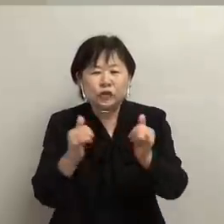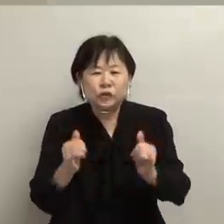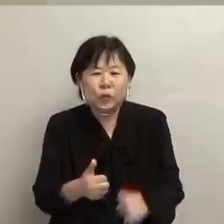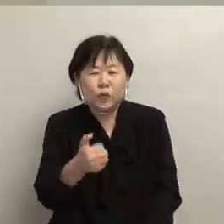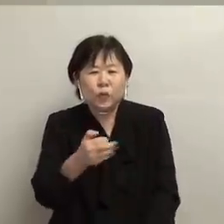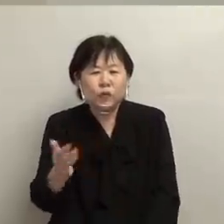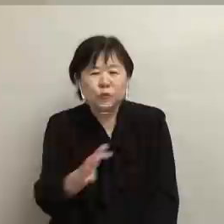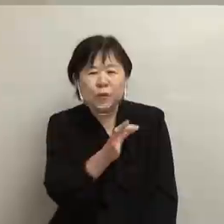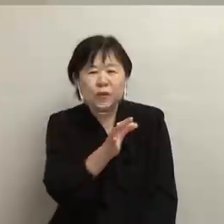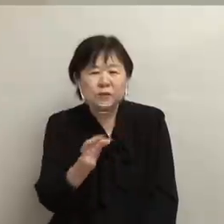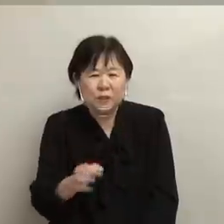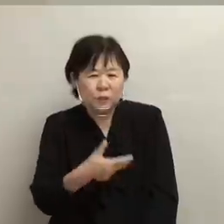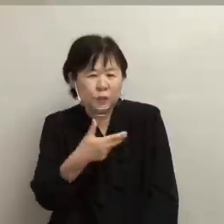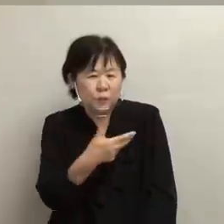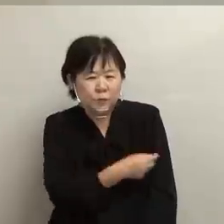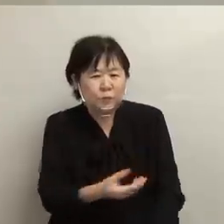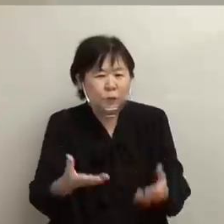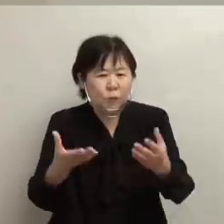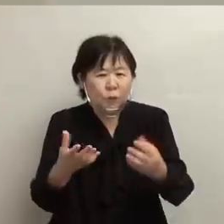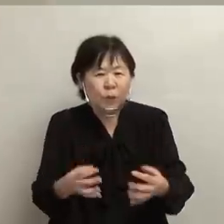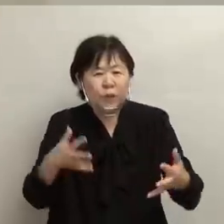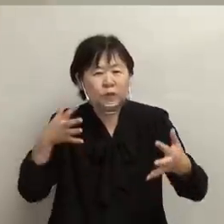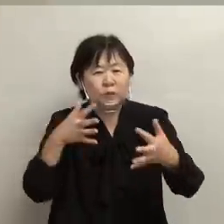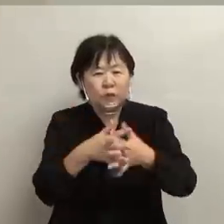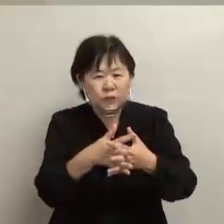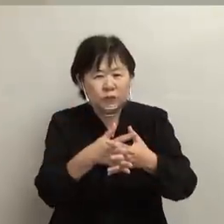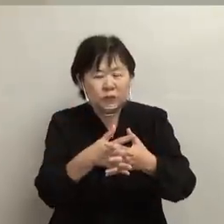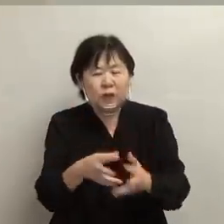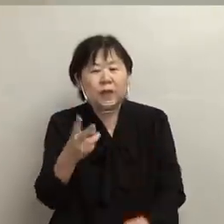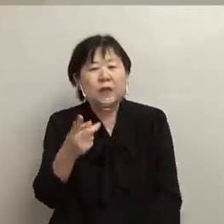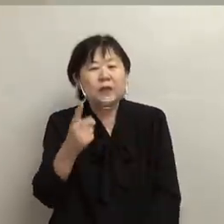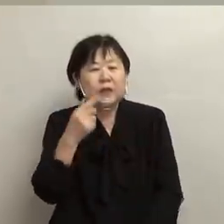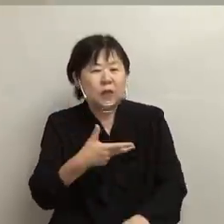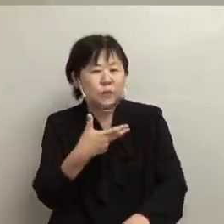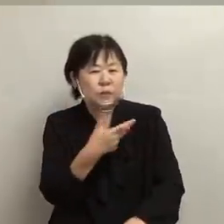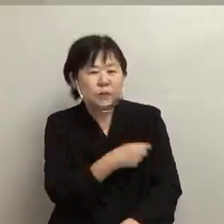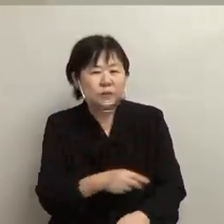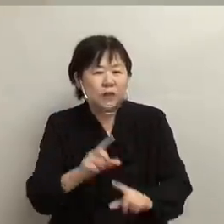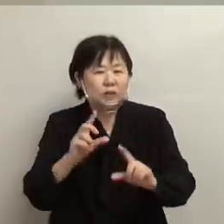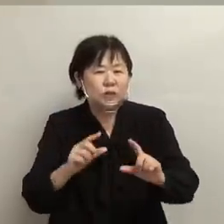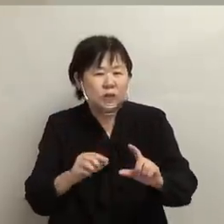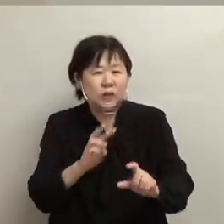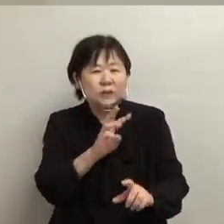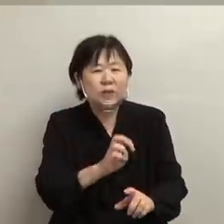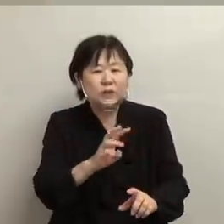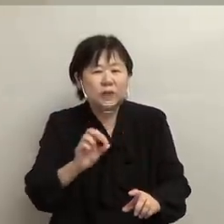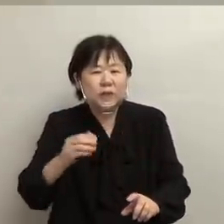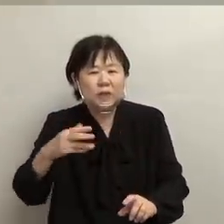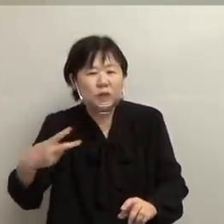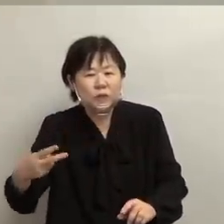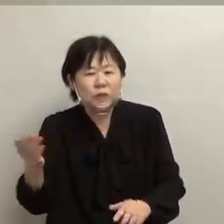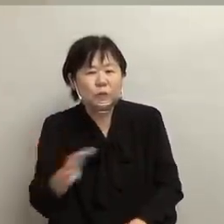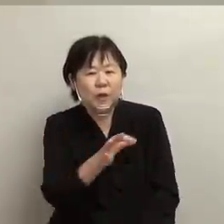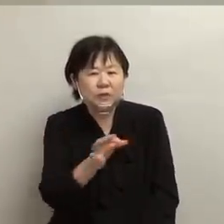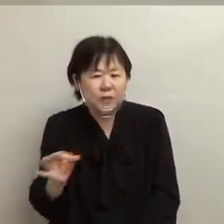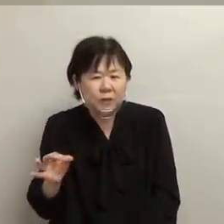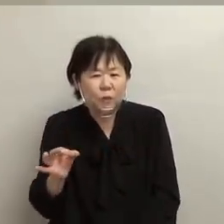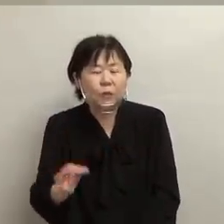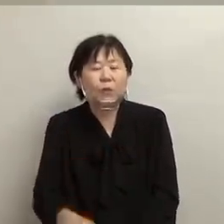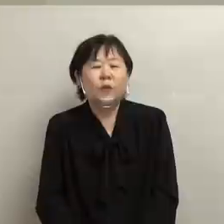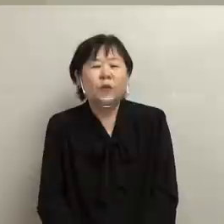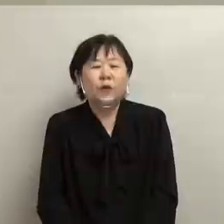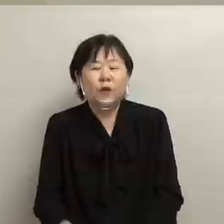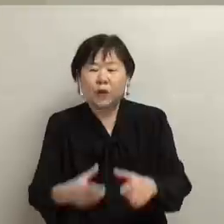接種を終える見込みとなっていますに海面節制術に関しては33.92%ということでa